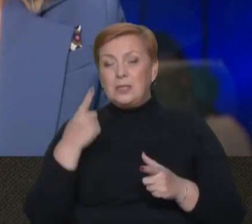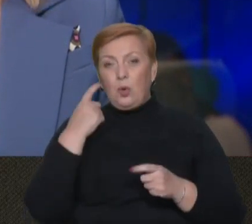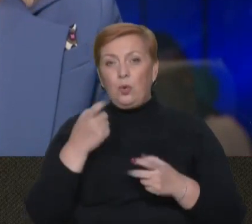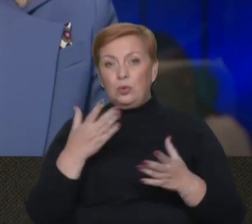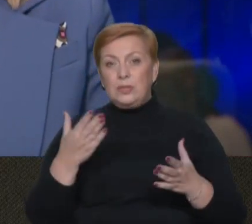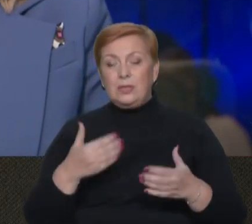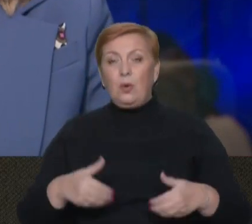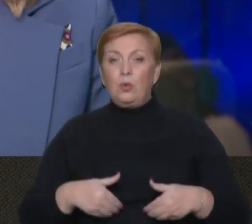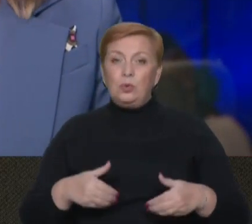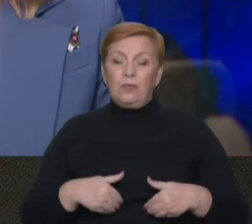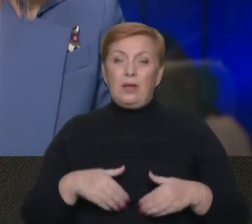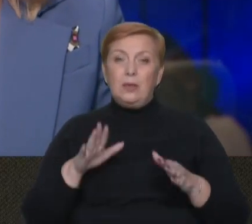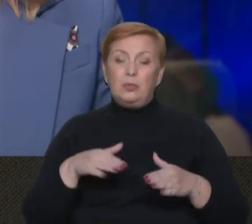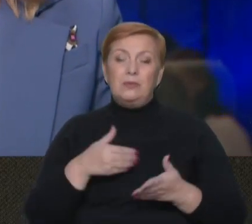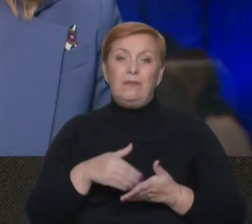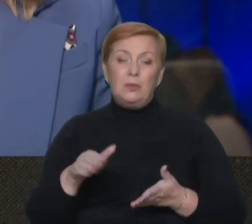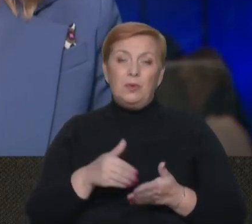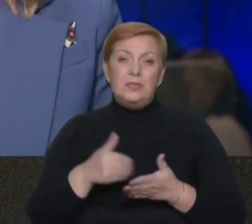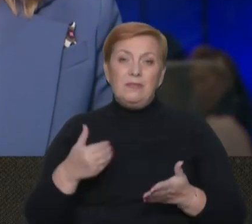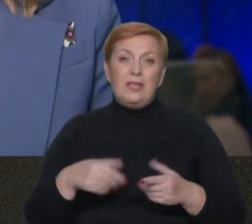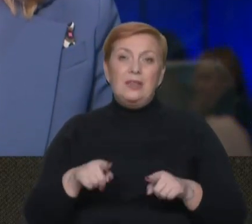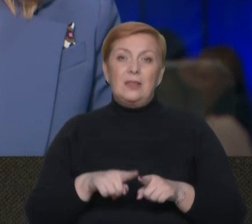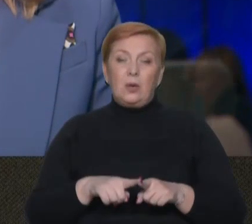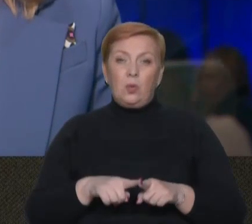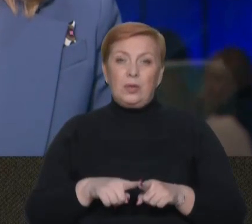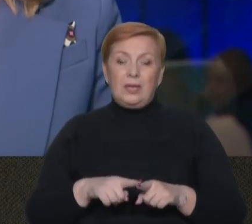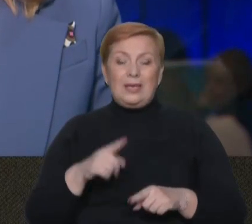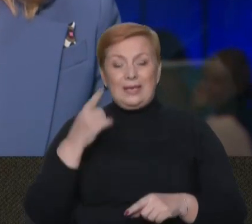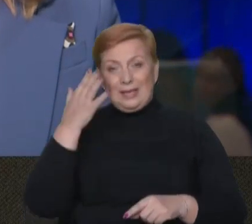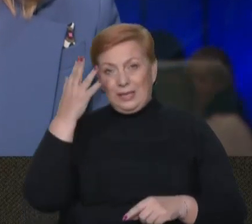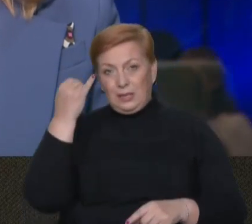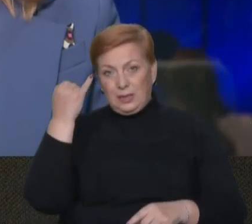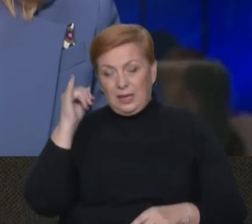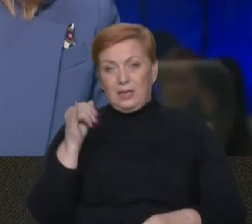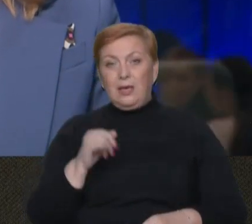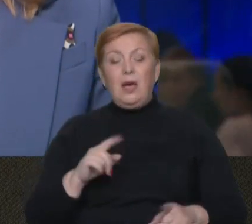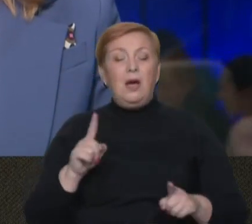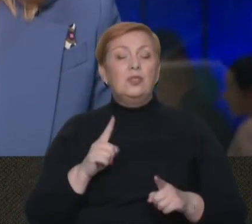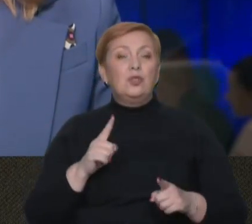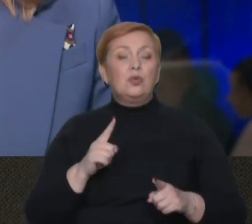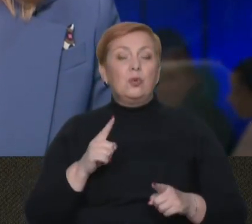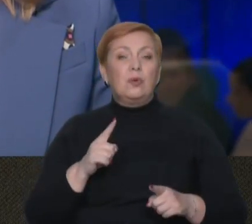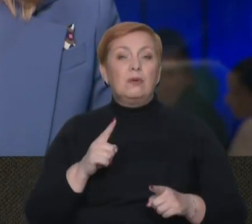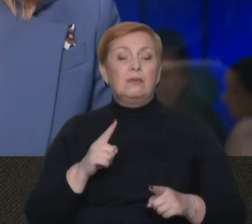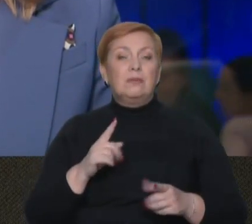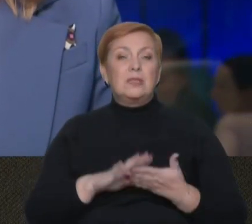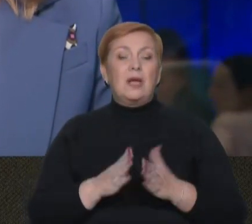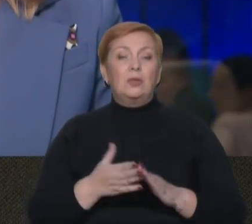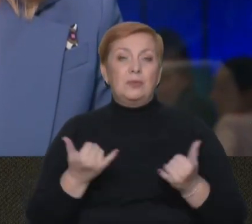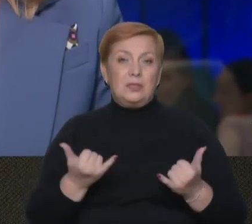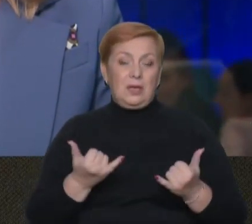голодування потім вони нібито відмовилися від такої ініціативи від такої ідеї Пане Андрію що відомо станом на